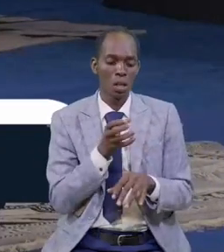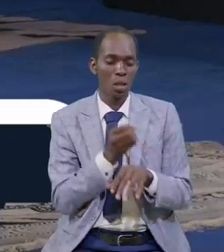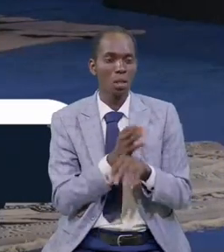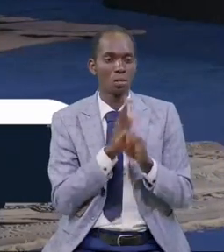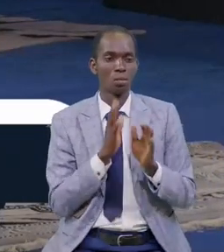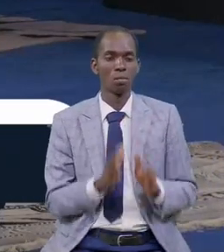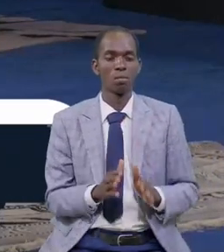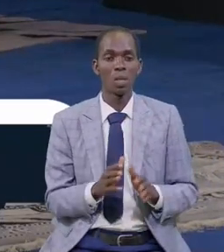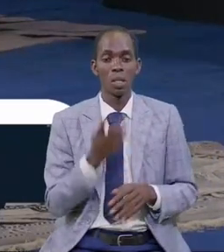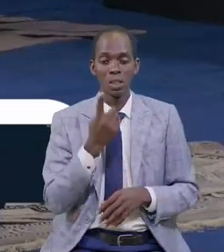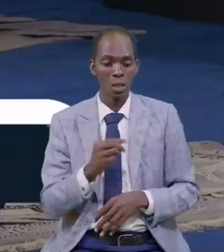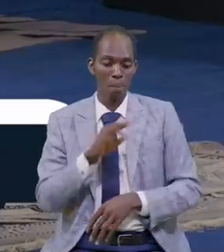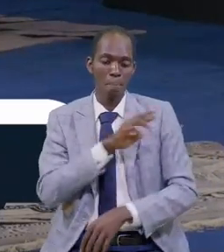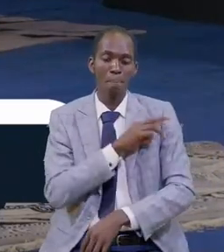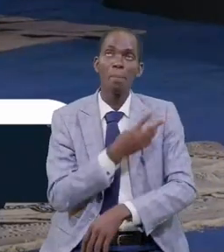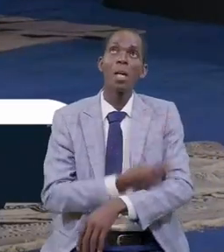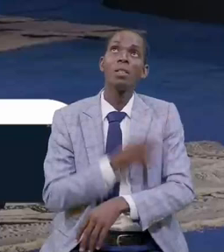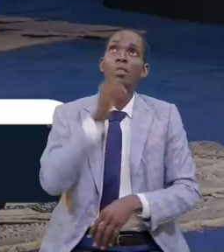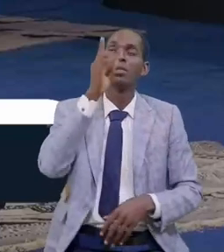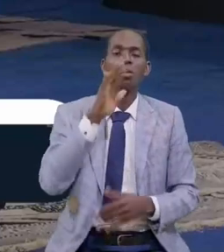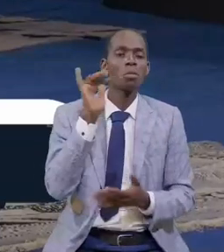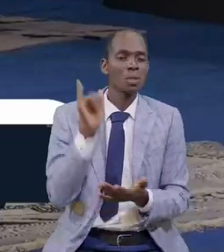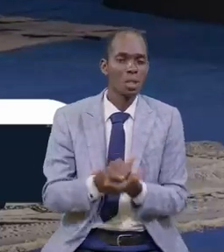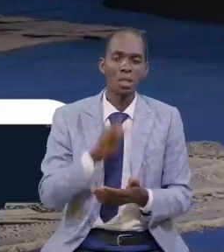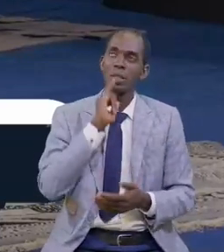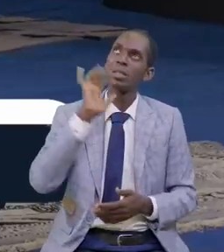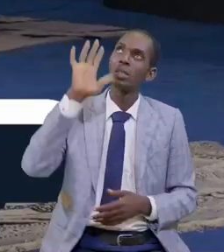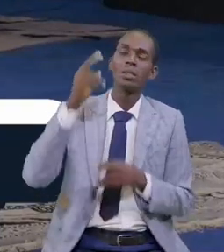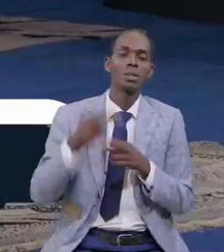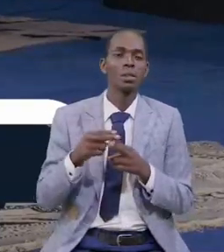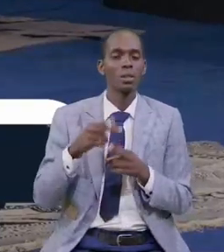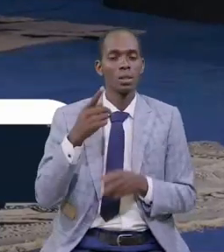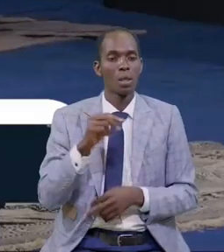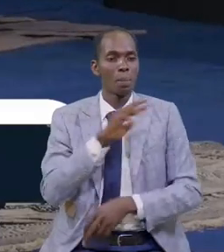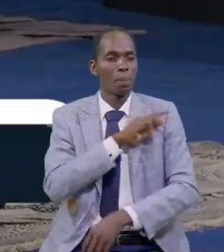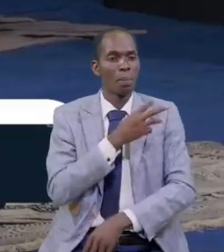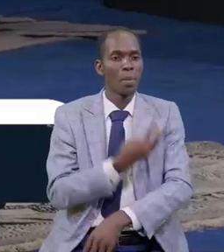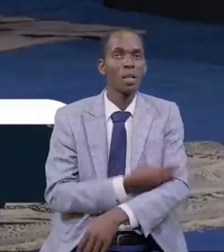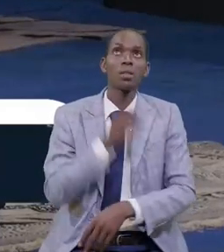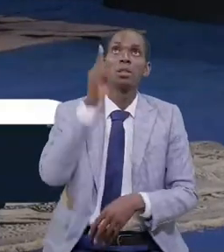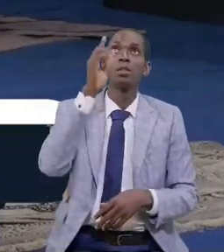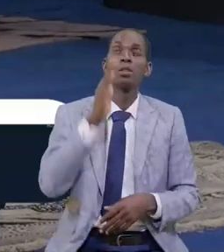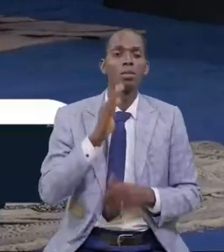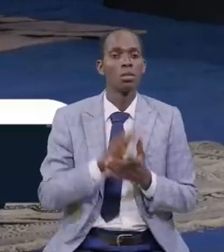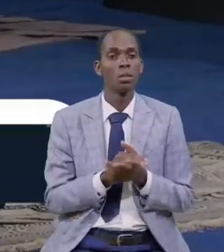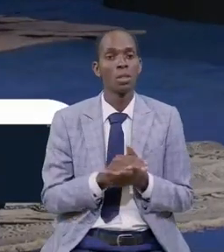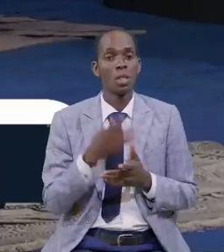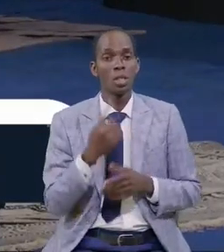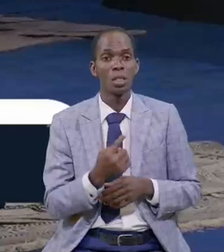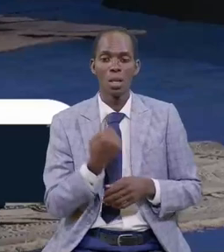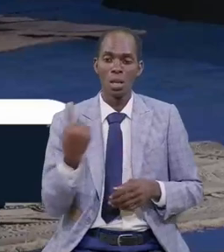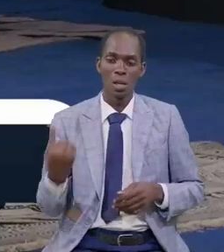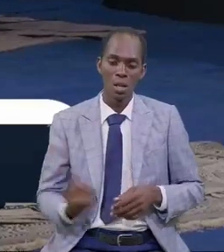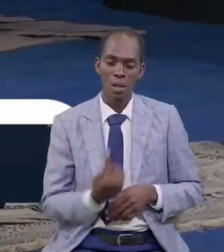conseiller Dieu puissant c'est son nom Dieu puissant Père